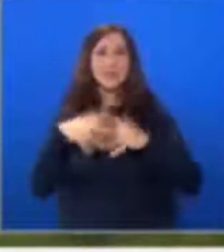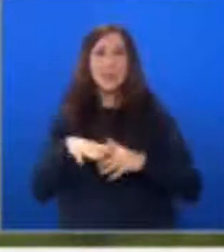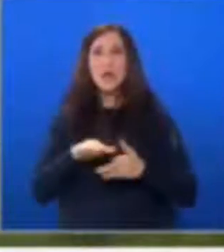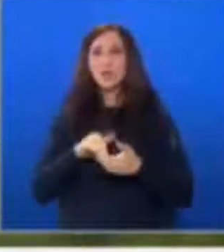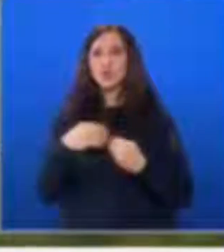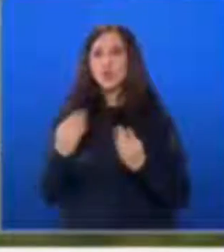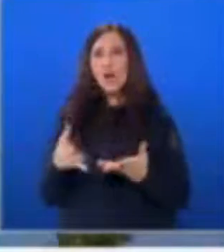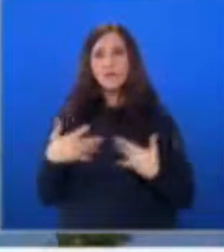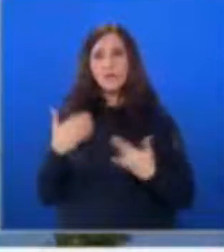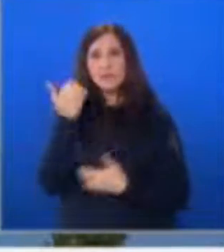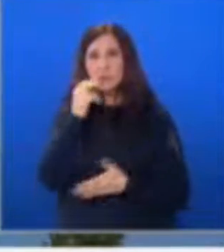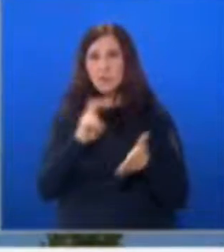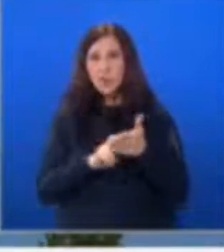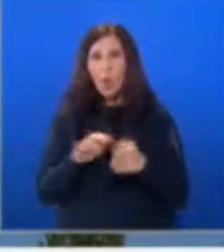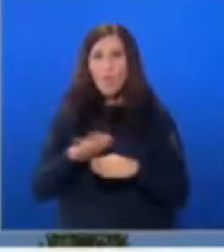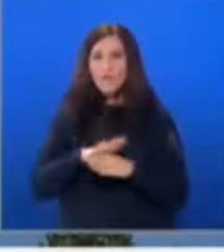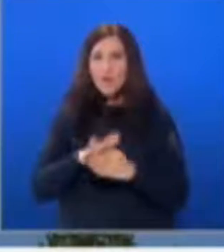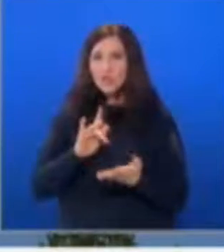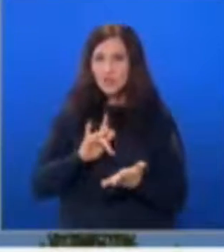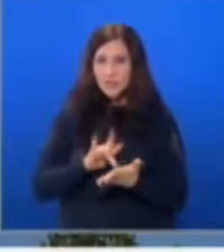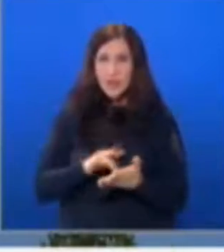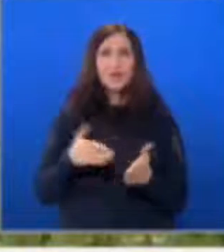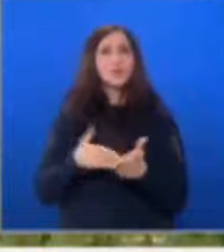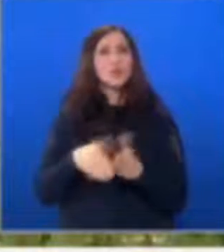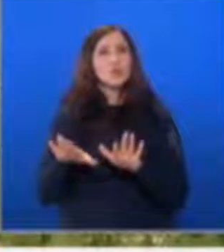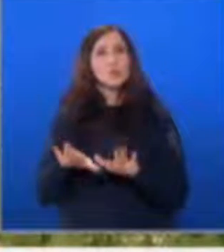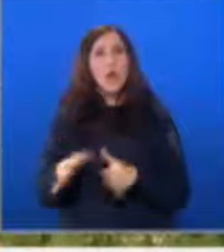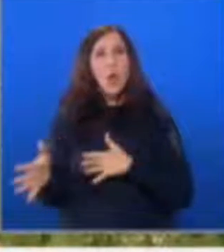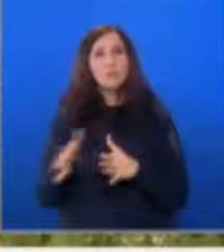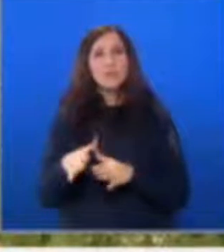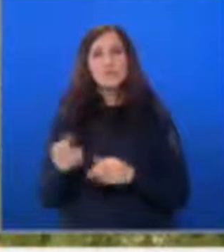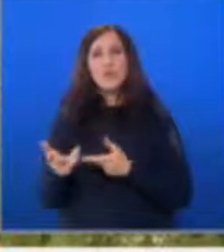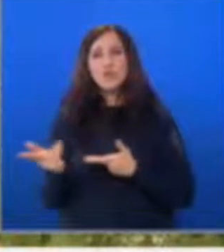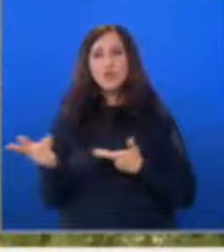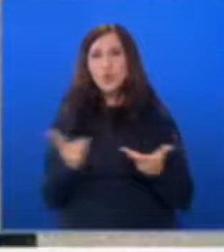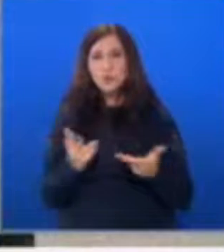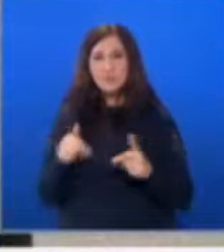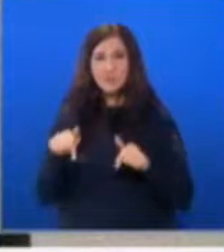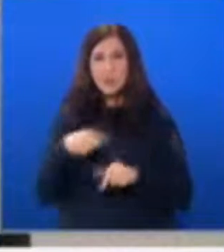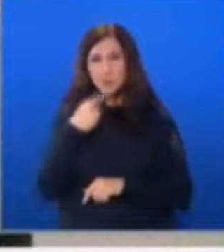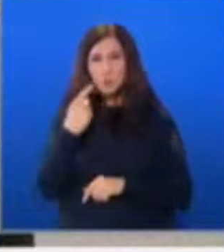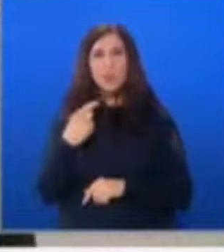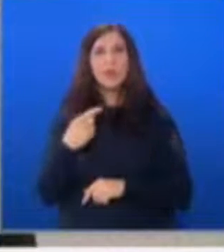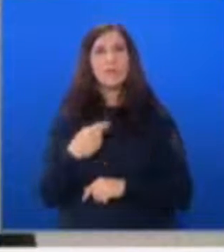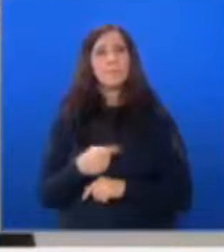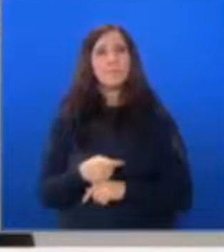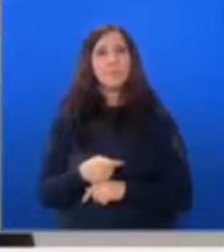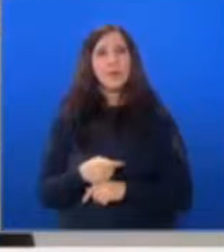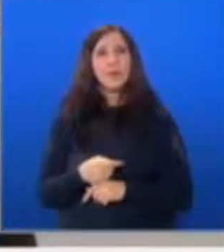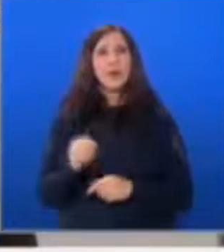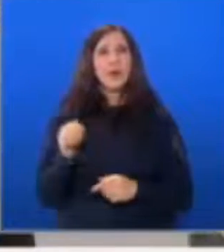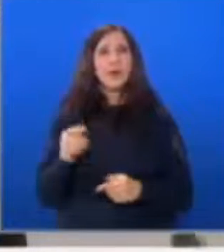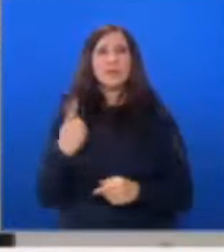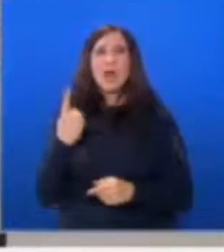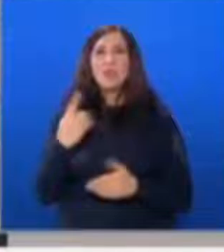дало заявка и за използване на ток от въглишните централи, тъй като ще остане обществен доставчик и тази година. Потреблението на домакинствата в рамките на